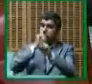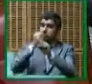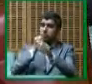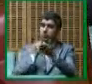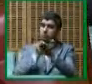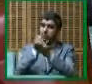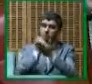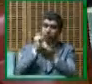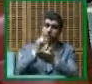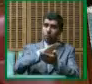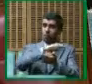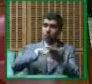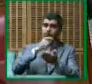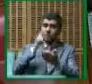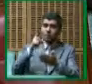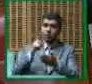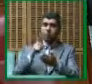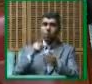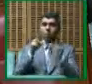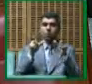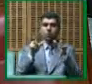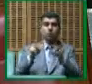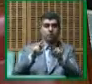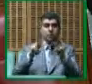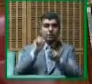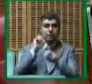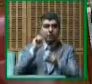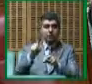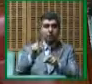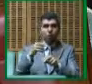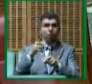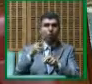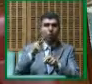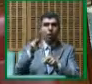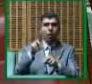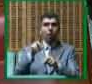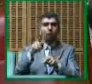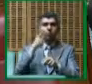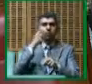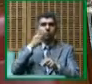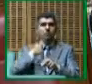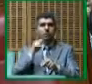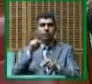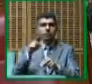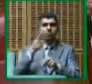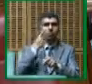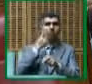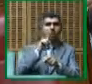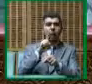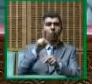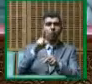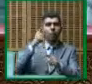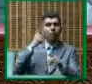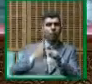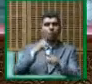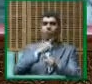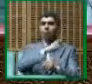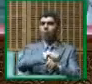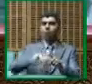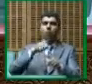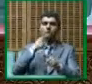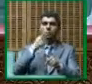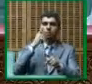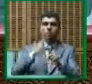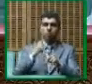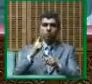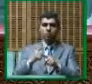والسادة المستشارين أن الحكومة ماضية في محاربة موضوع إغراق، وبدينا في تفعيل